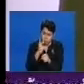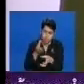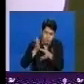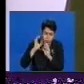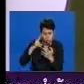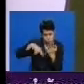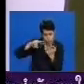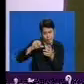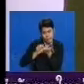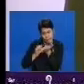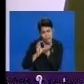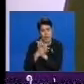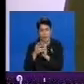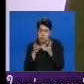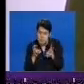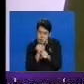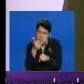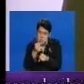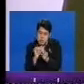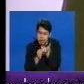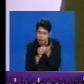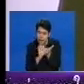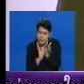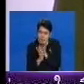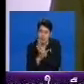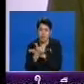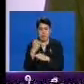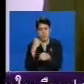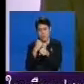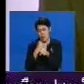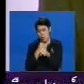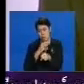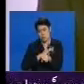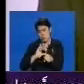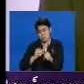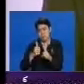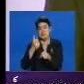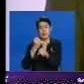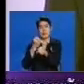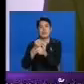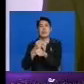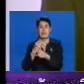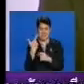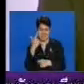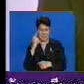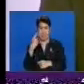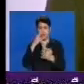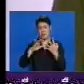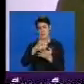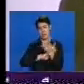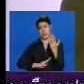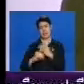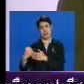แล้วก็ปรับปรุงกระบวนการในการทำงานให้รัดกุมยิ่งขึ้นนั่นคือที่มาของปฏิบัติการประเทศไทยเข้มแข็